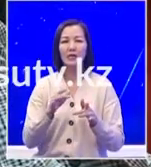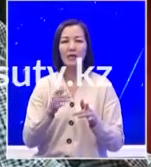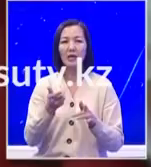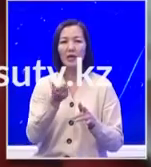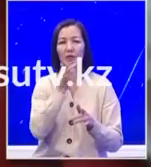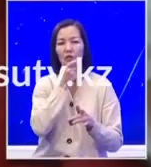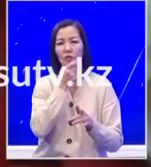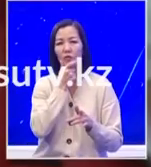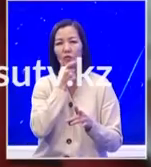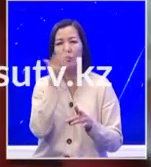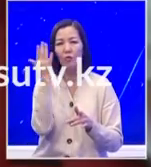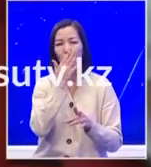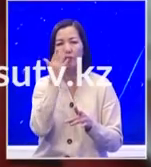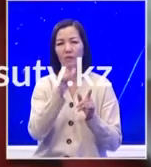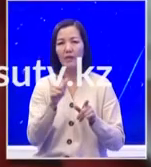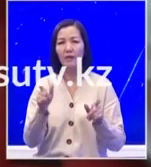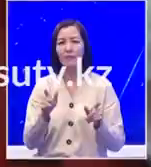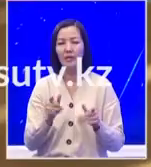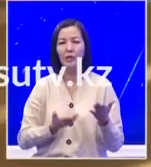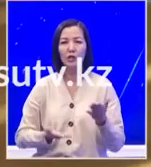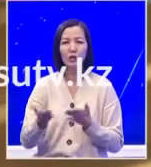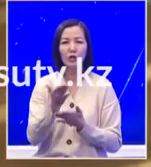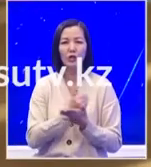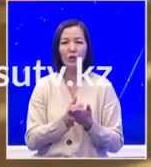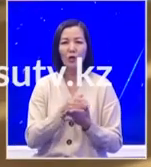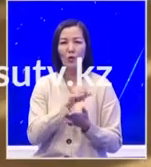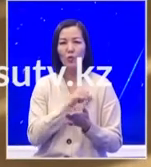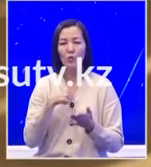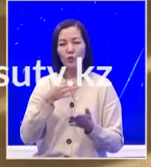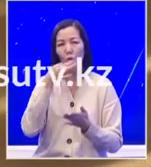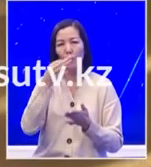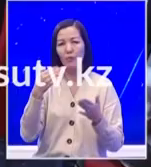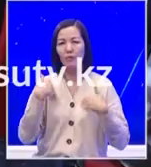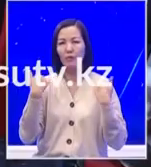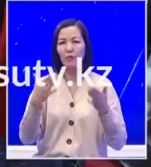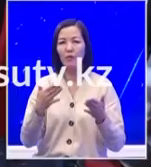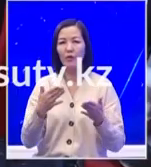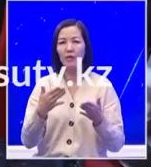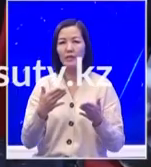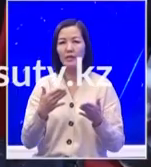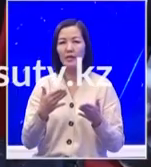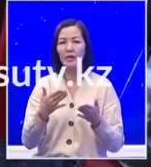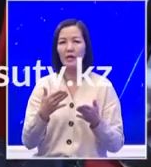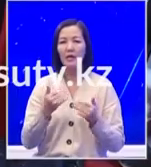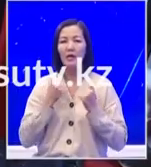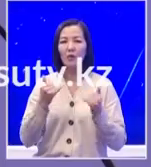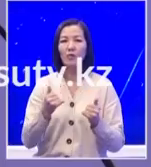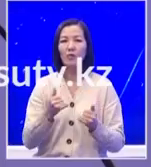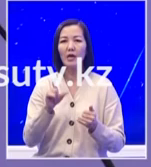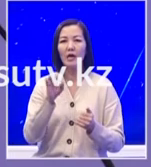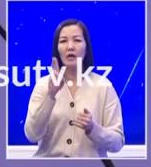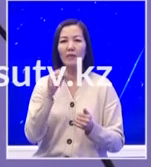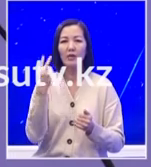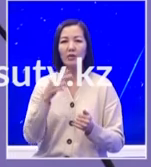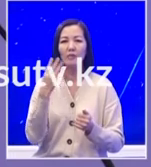жинау, оқырман үдесінен шығатын материал әзірлеу талаптарымен бөлісті. Ал алаңның тағы бір мәртебелі қонағы Хабар 24 арнасының